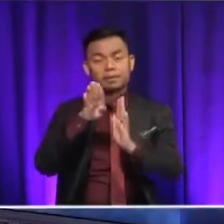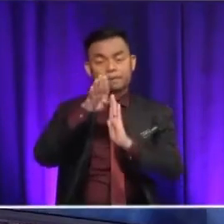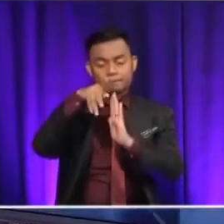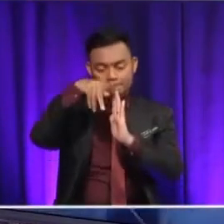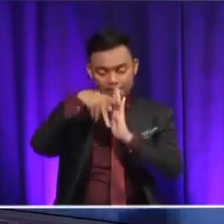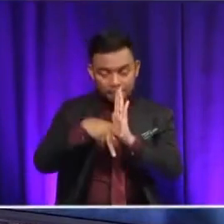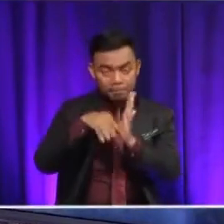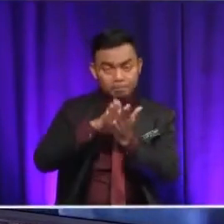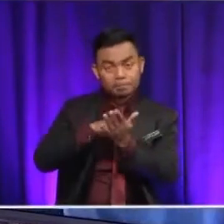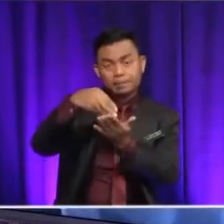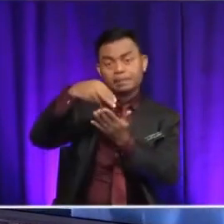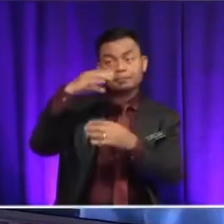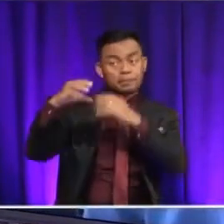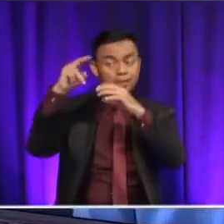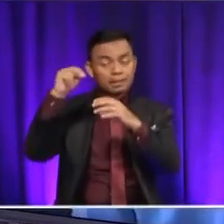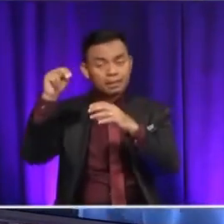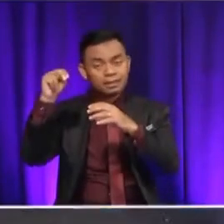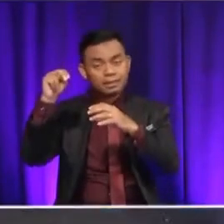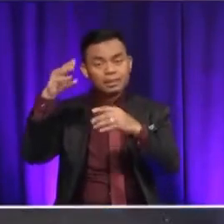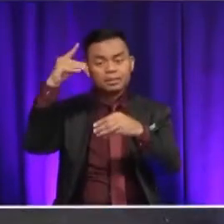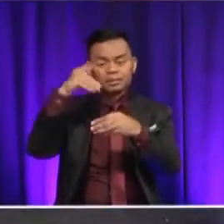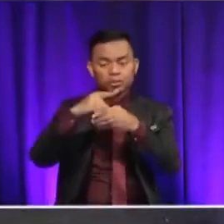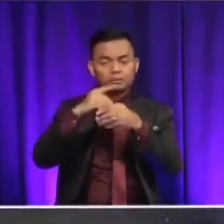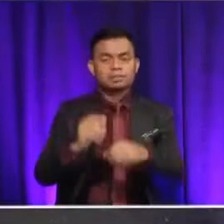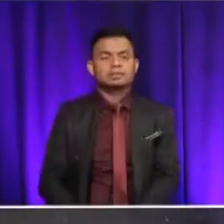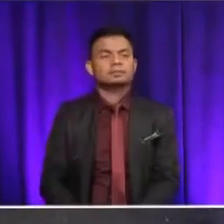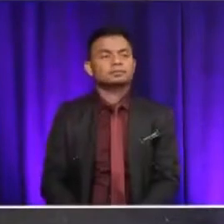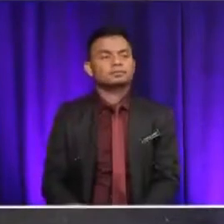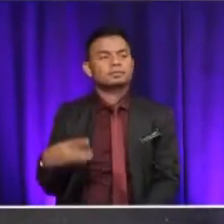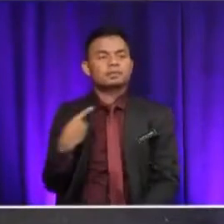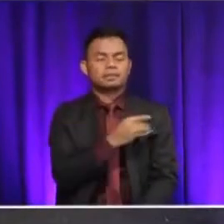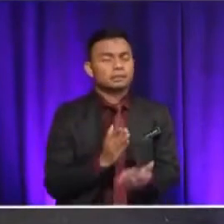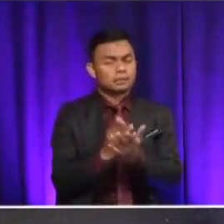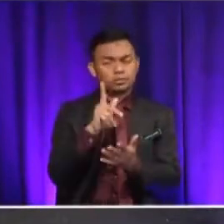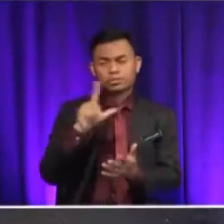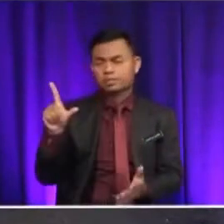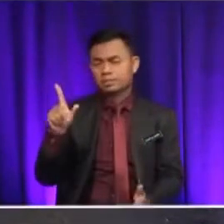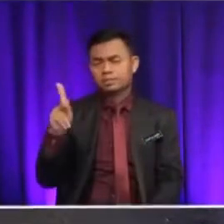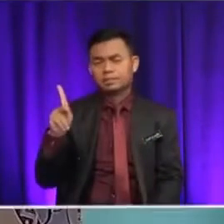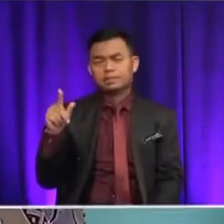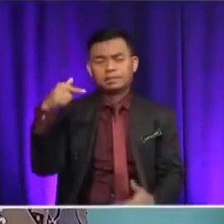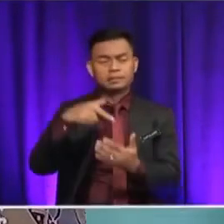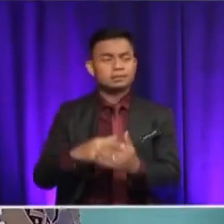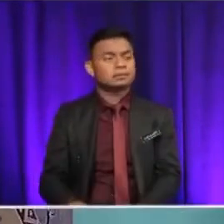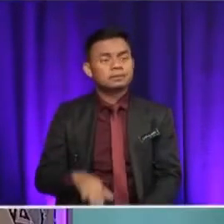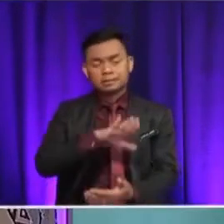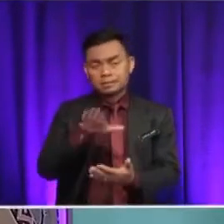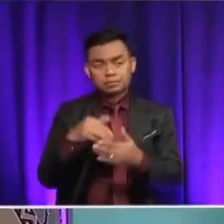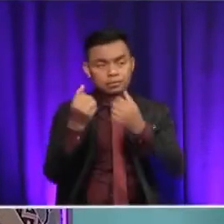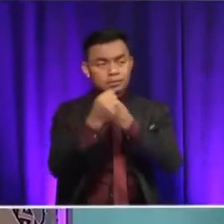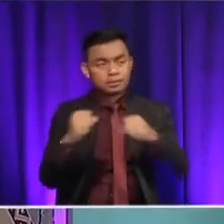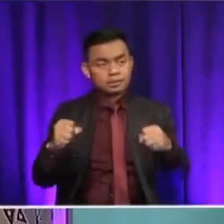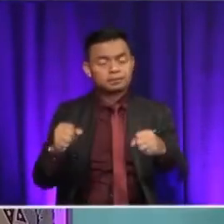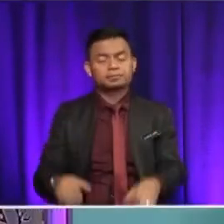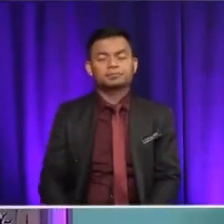domestik. Okey cikgu, jom kita teruskan. Okey, kita teruskan lagi. Sedia ya anak-anak semua? Calon-calon